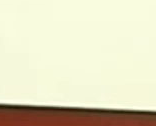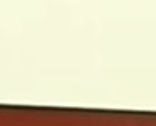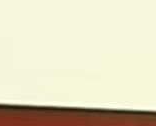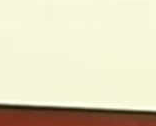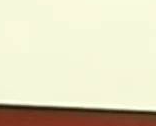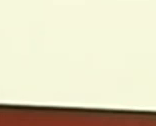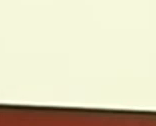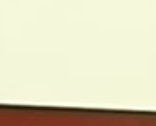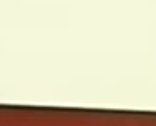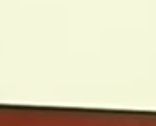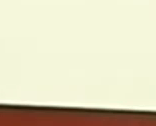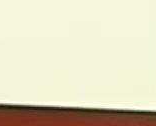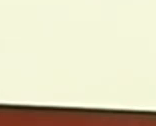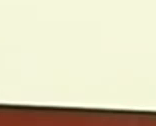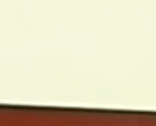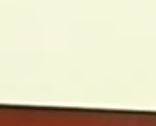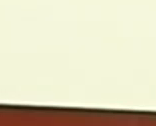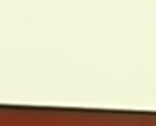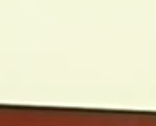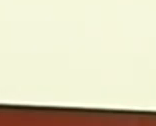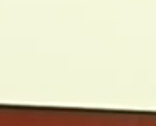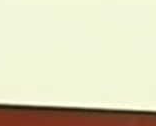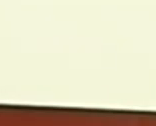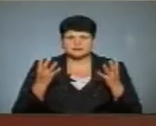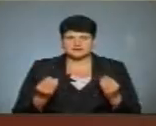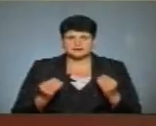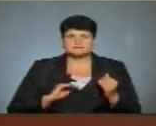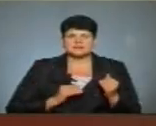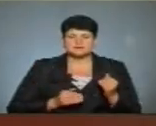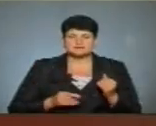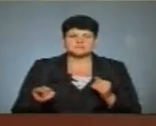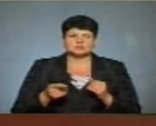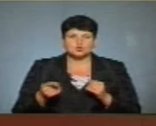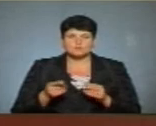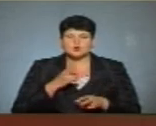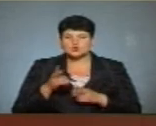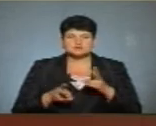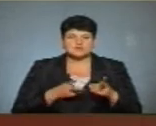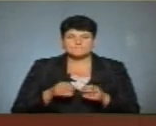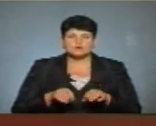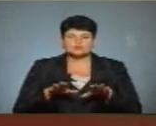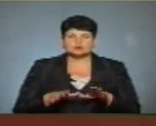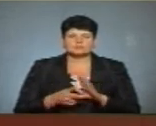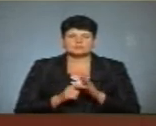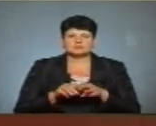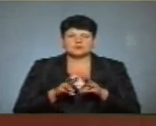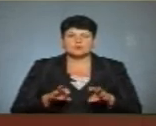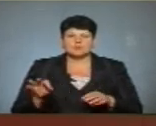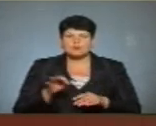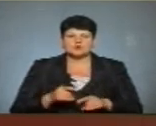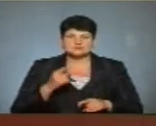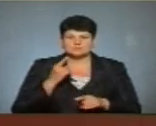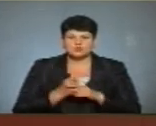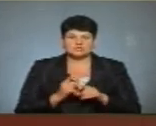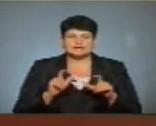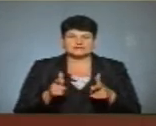в ефірі телеканалу ЮА Тернопіль програма «Тема дня». Підприємці Тернополя оскаржують постанову Кабміну про заборони